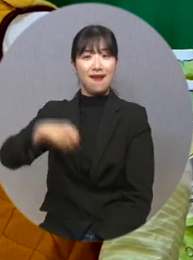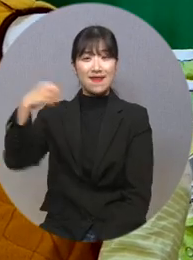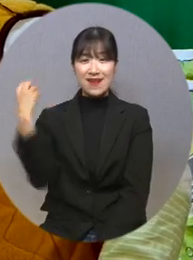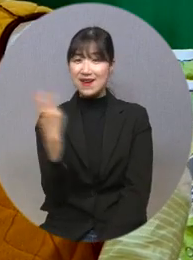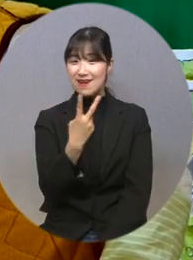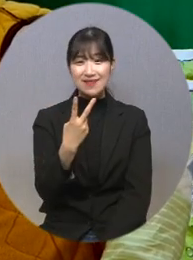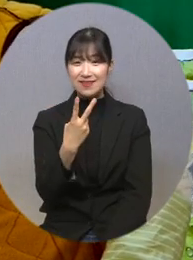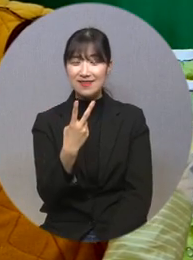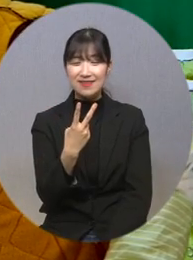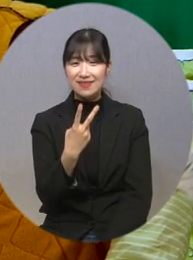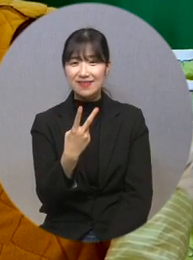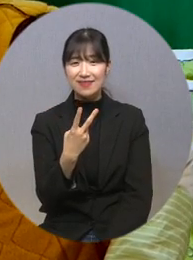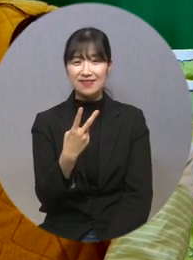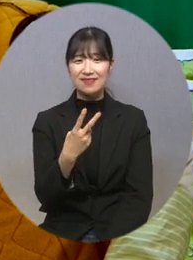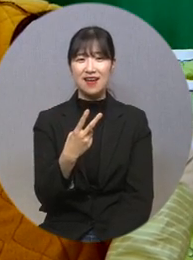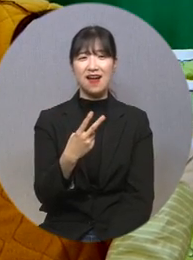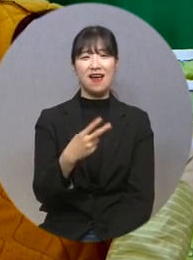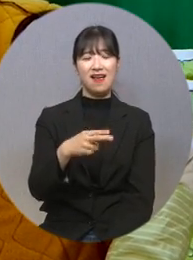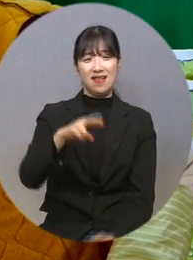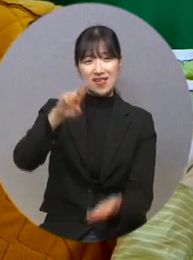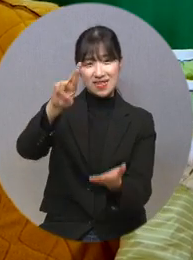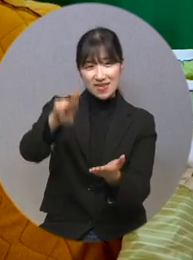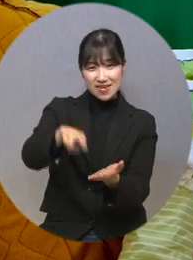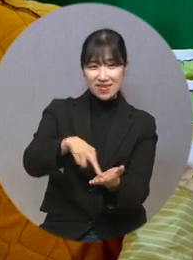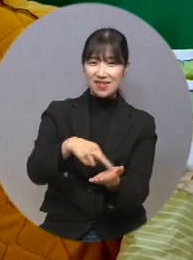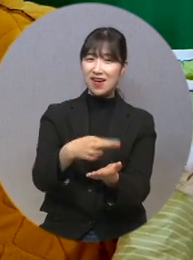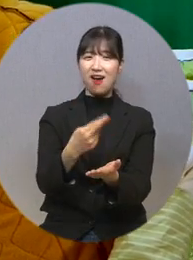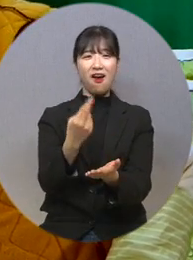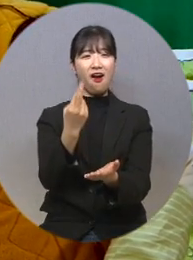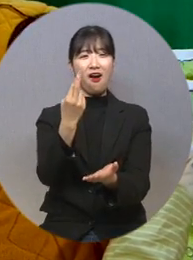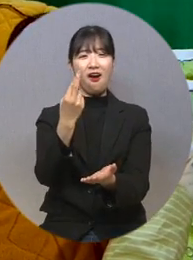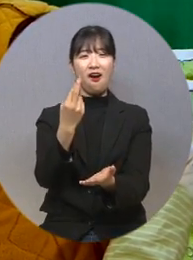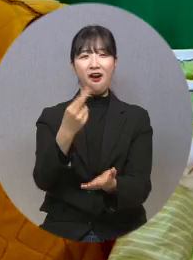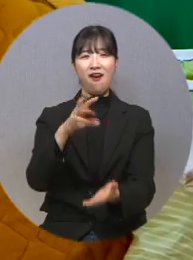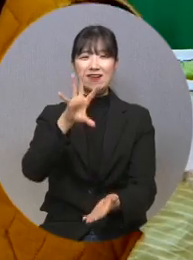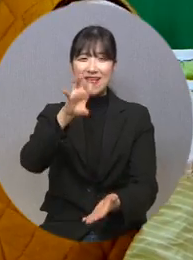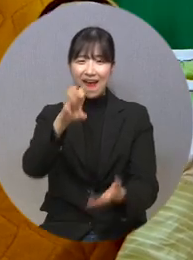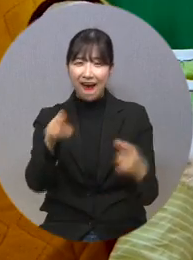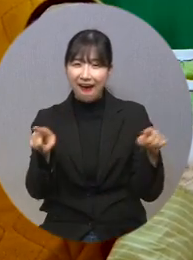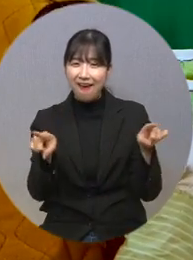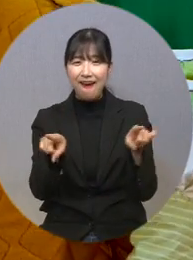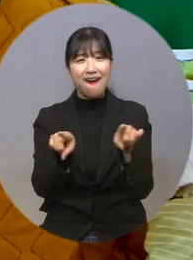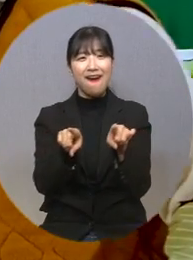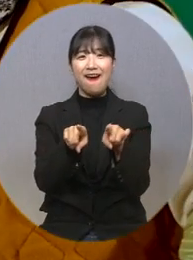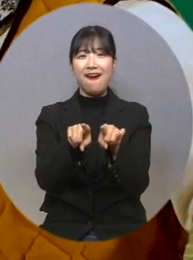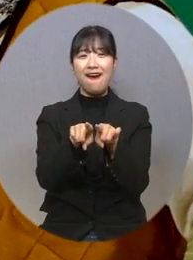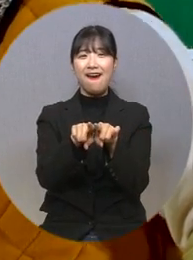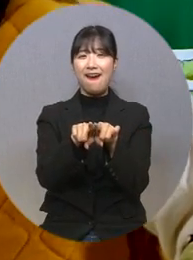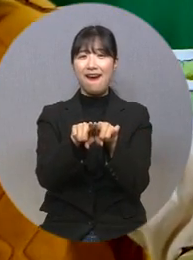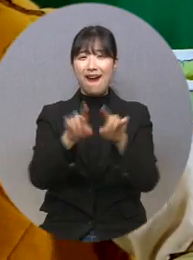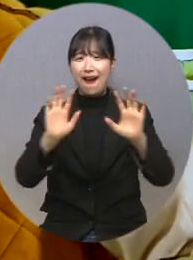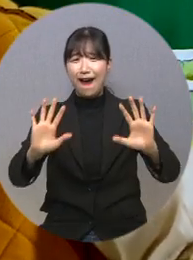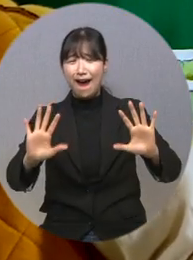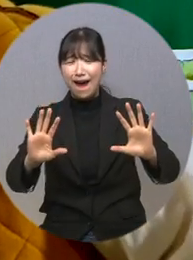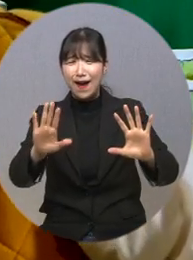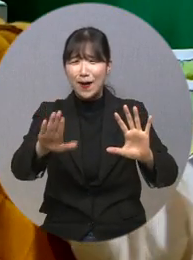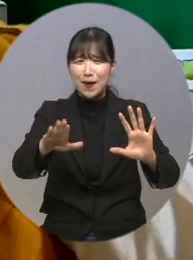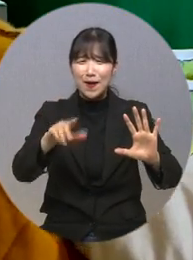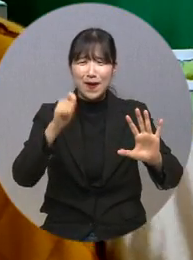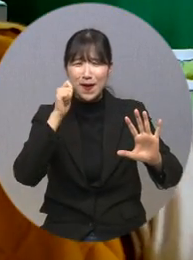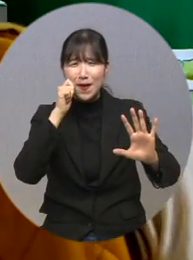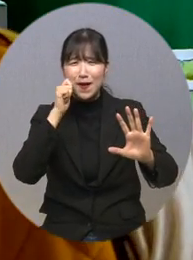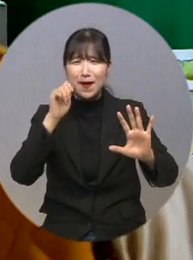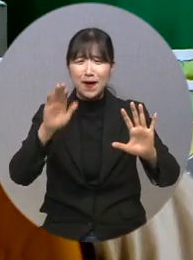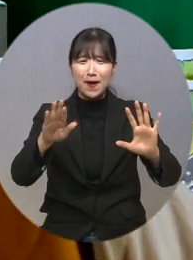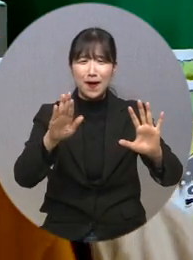최기정 봤어요 봤어. 장어를 찍어서 아 들어간다 자, 들어간다 생방과 함께 안돼 안돼 화면 앞으로 안돼 안돼 안돼 안돼 안돼 카메라